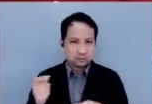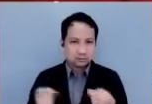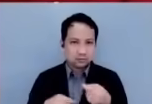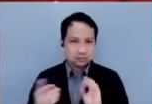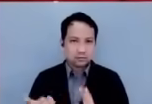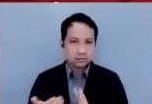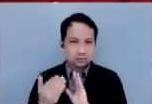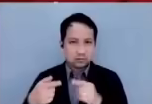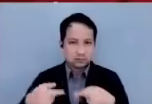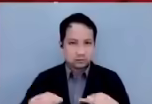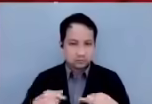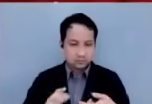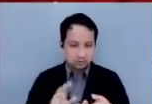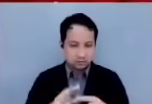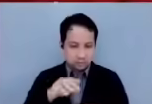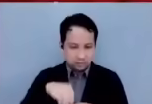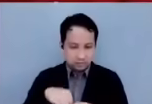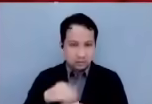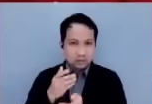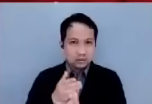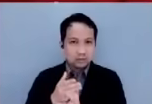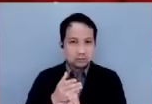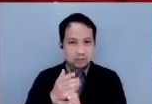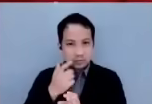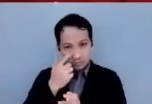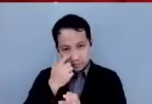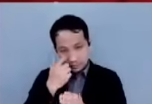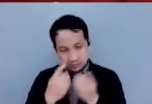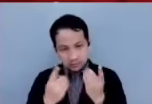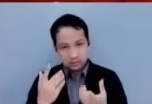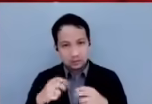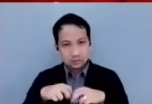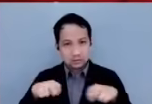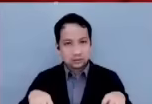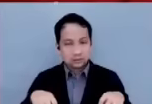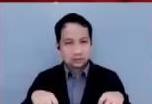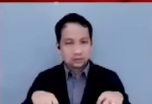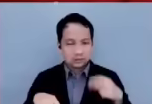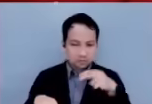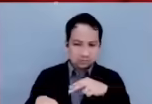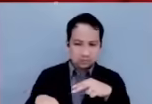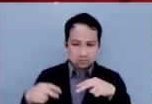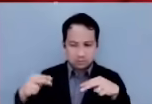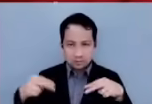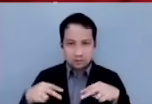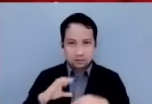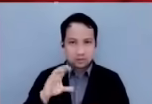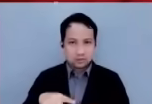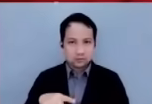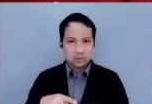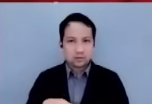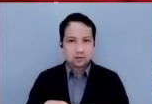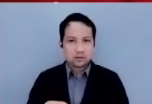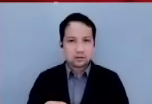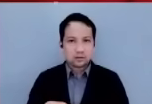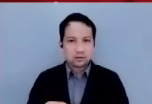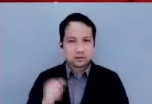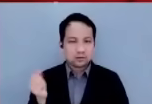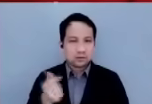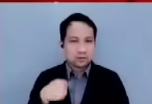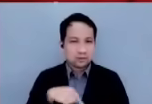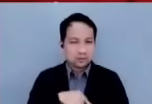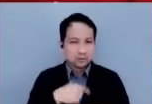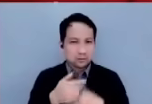while nandun ako sa loob ng driver's seat. Kasi nakatingin siya sa phone ko all the time na nagpa-process ako